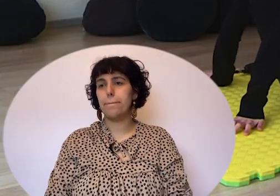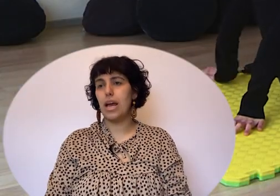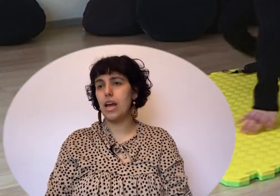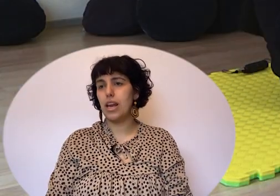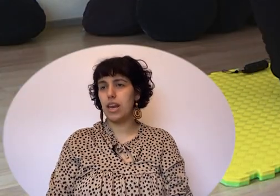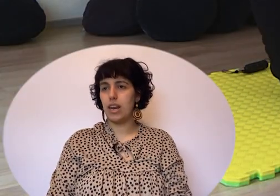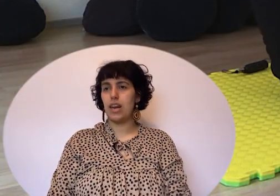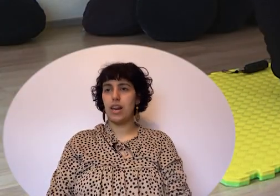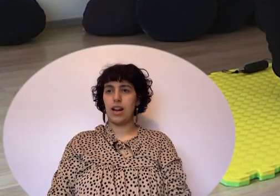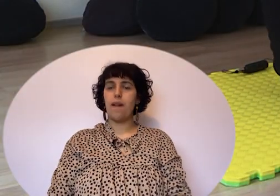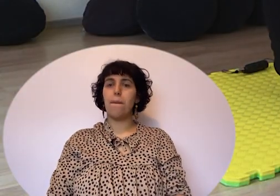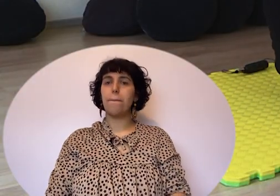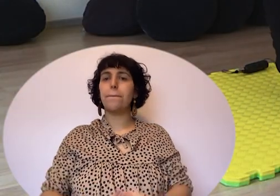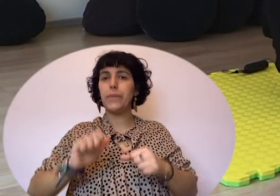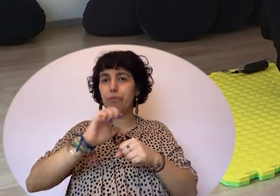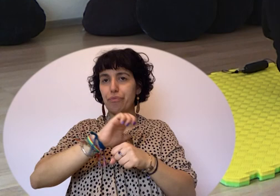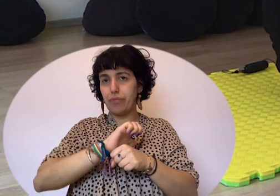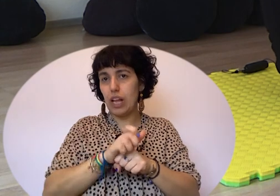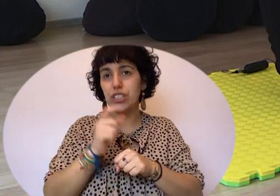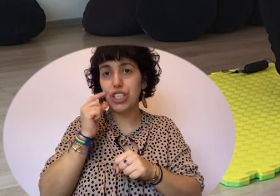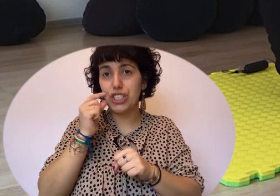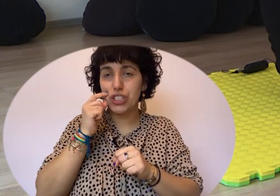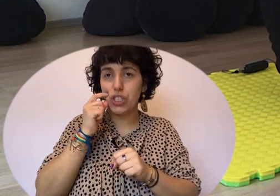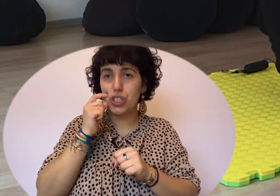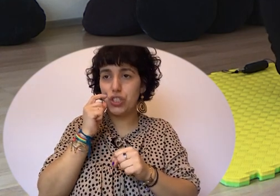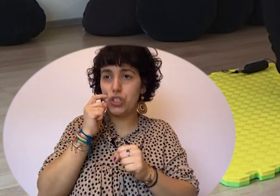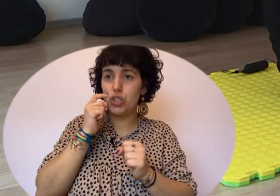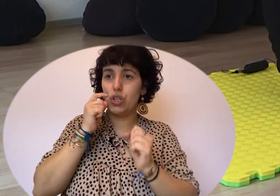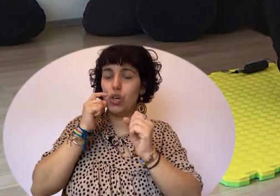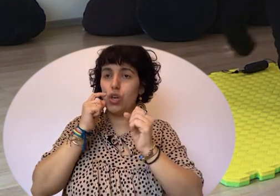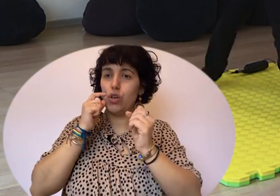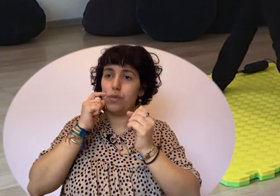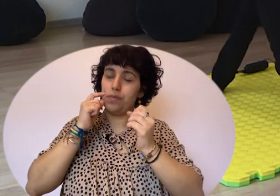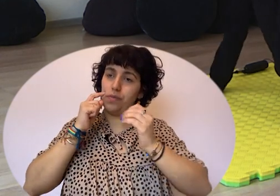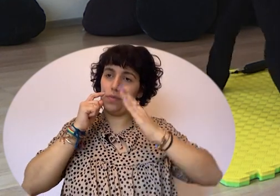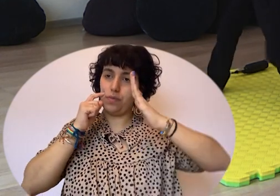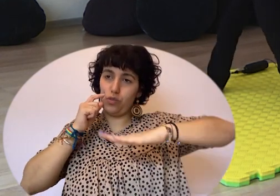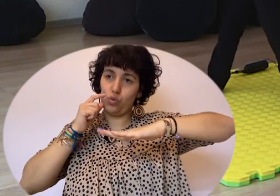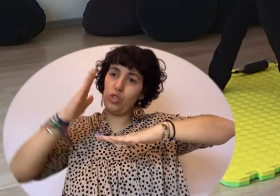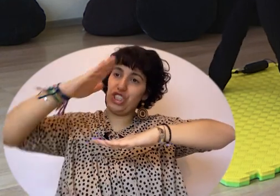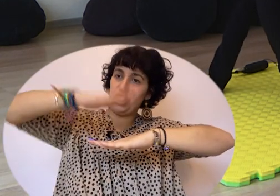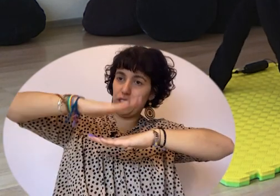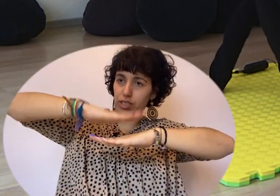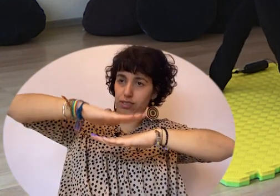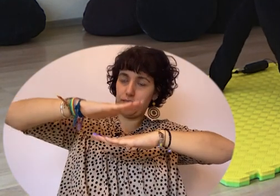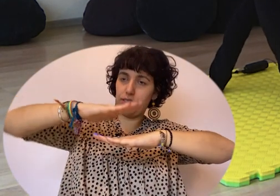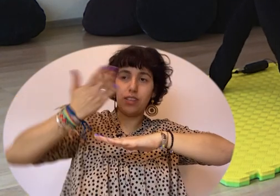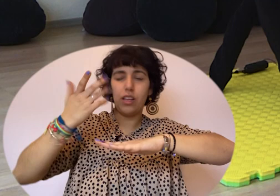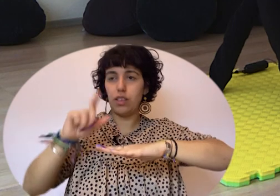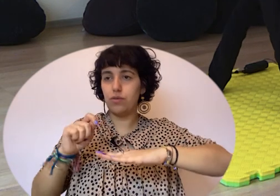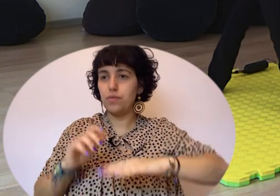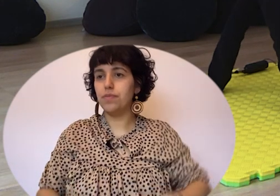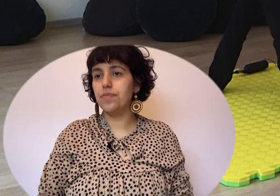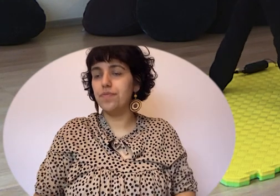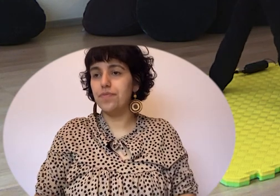Eğer saldırganın üzerinize çıktığında bacak kısmında okuyacağınızı Unutmayın ki üst fazla arasında vücudun